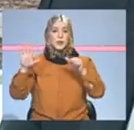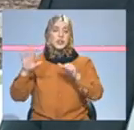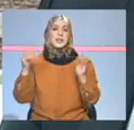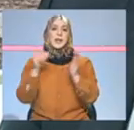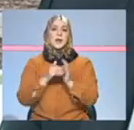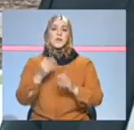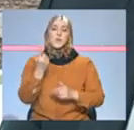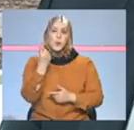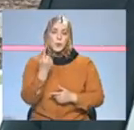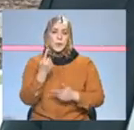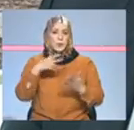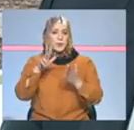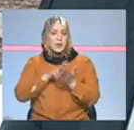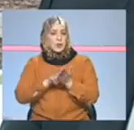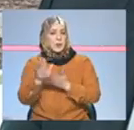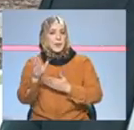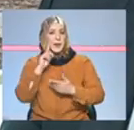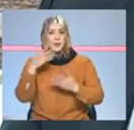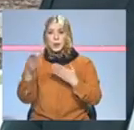26,430 مليون دينار مقابل